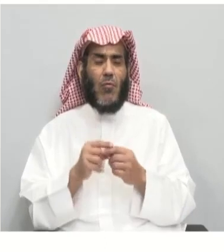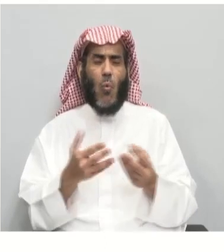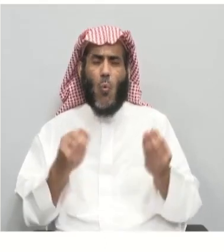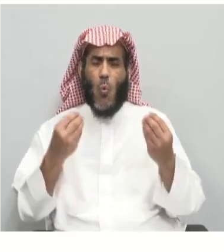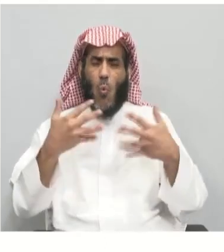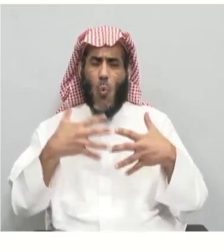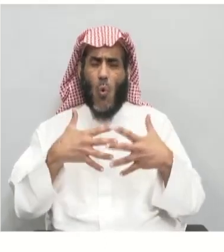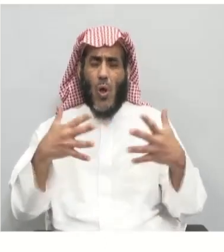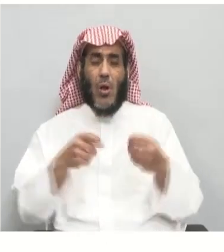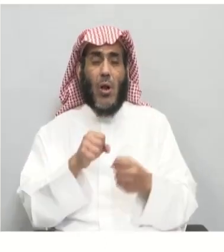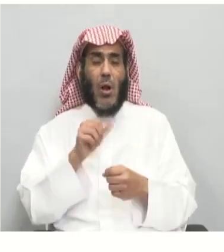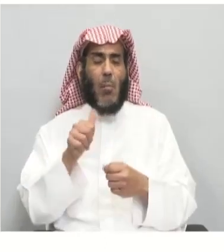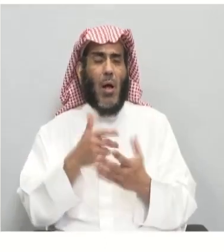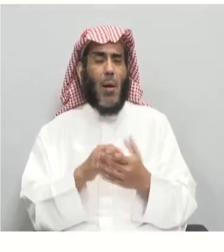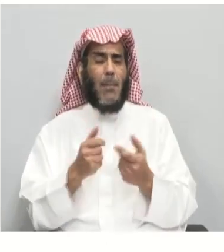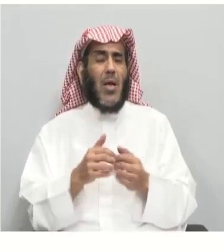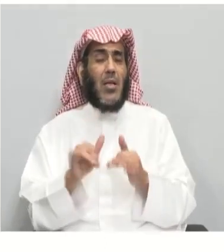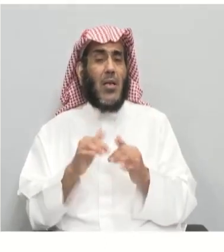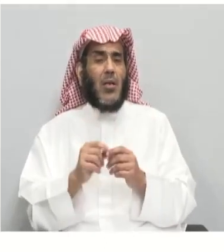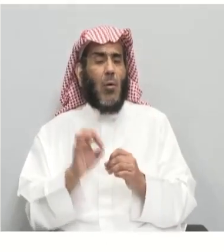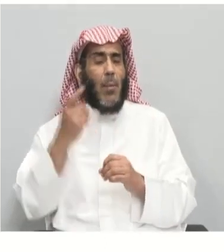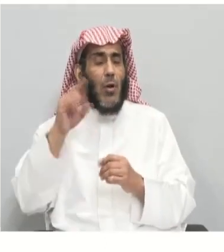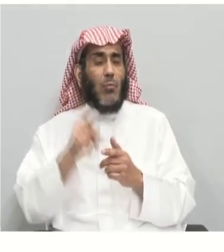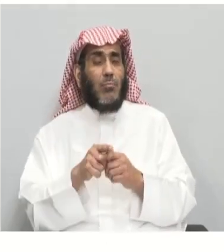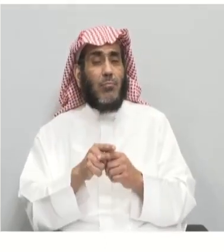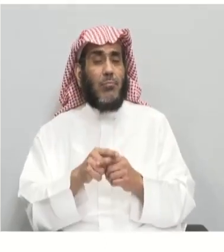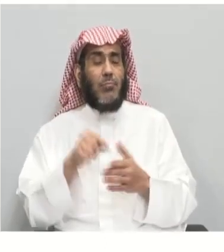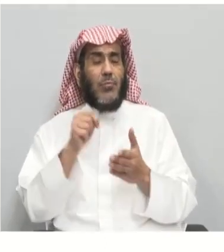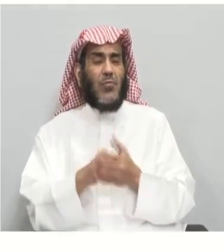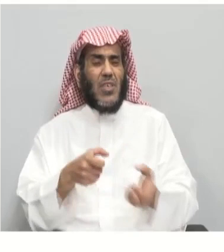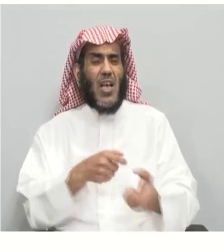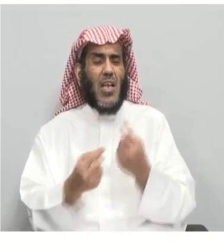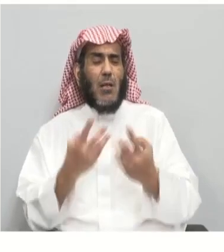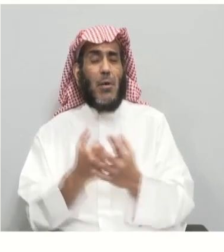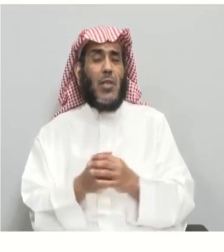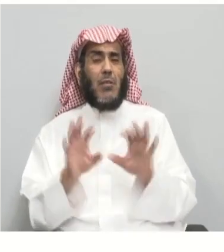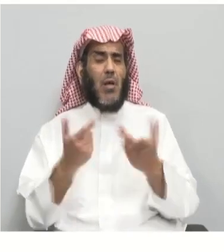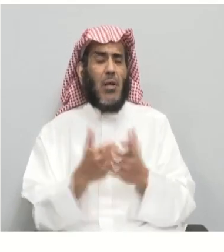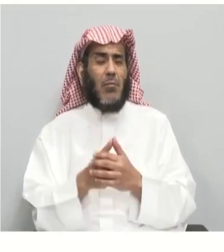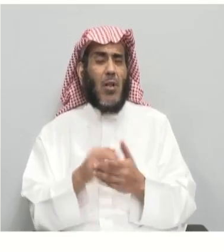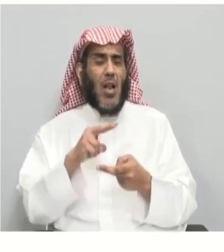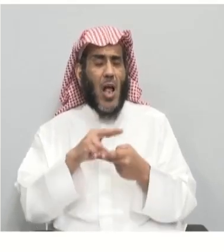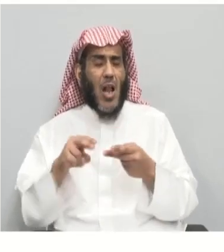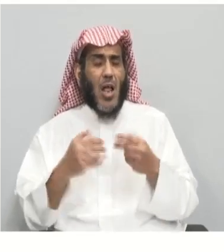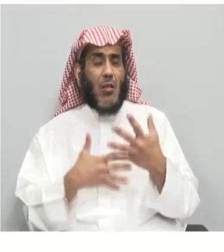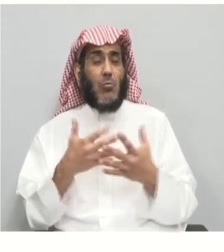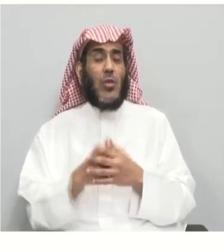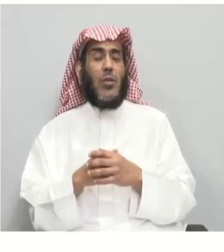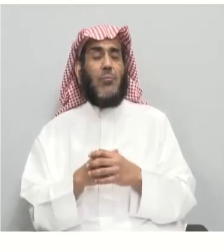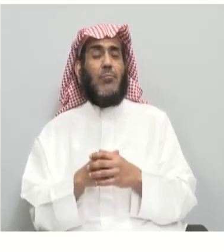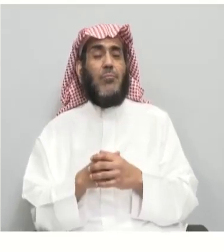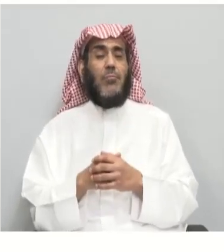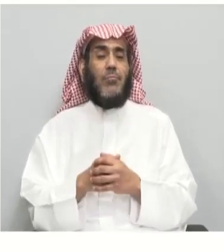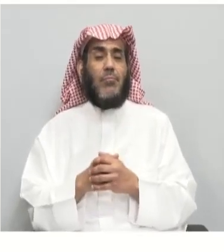اسراف كثير للماء ما هي الطريقه برايكم في ري النباتات لحل هذه المشكله